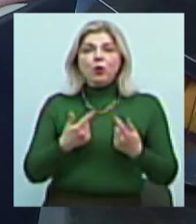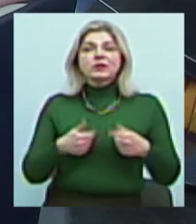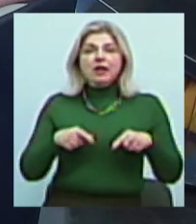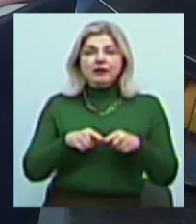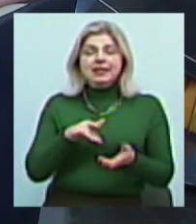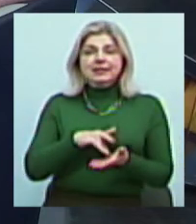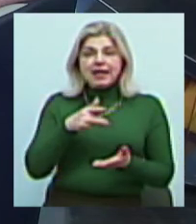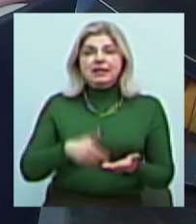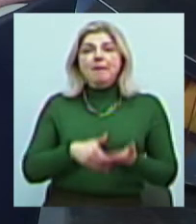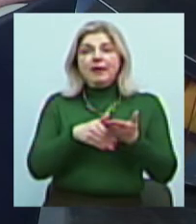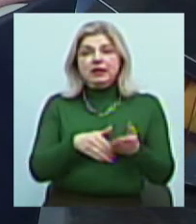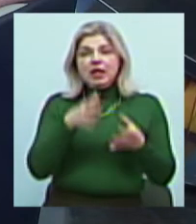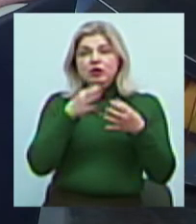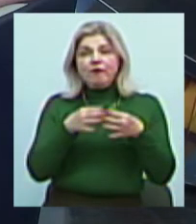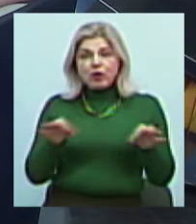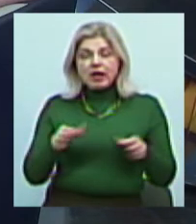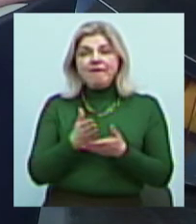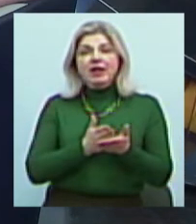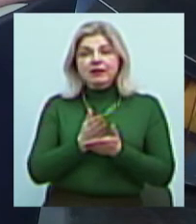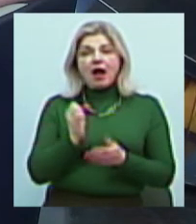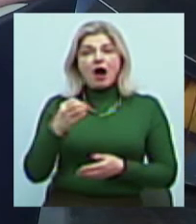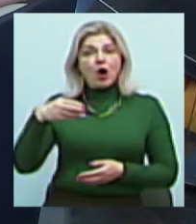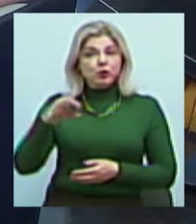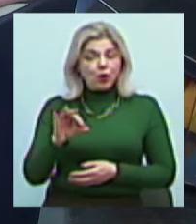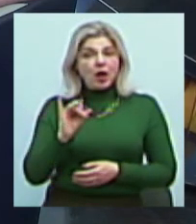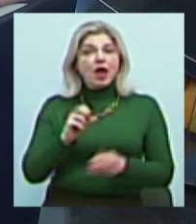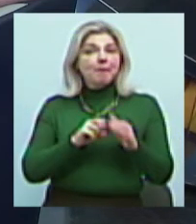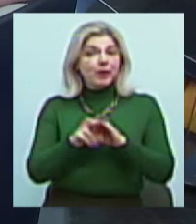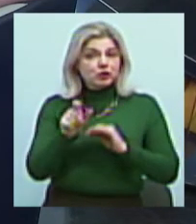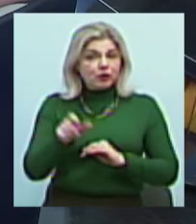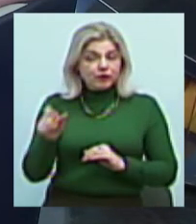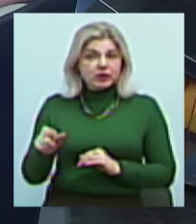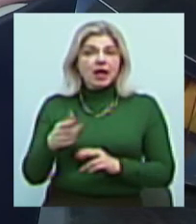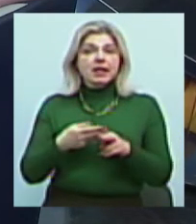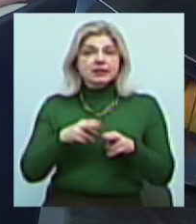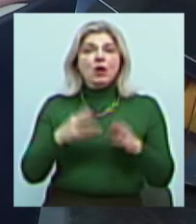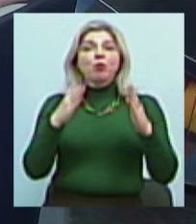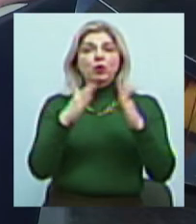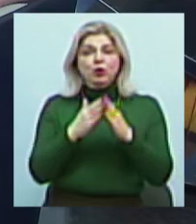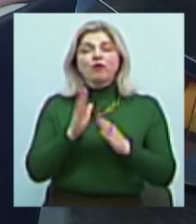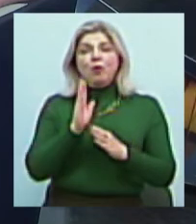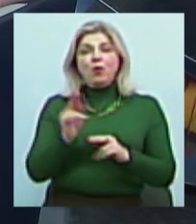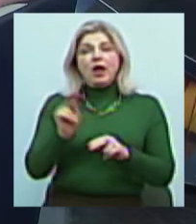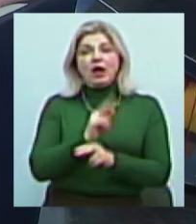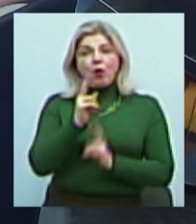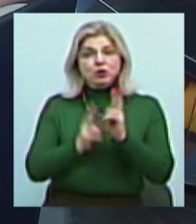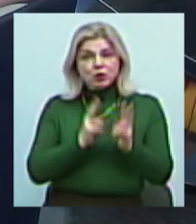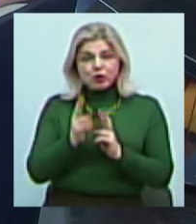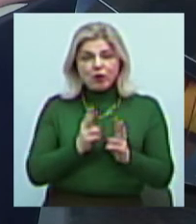«Центр підтримки та дозвілля ветеранів АТО та внутрішньопереміщених осіб». Сама будова дійсно буде реконструйована